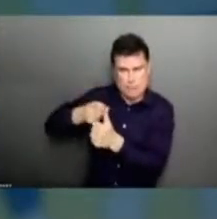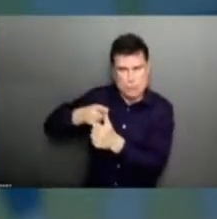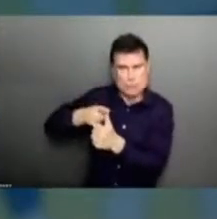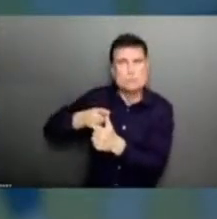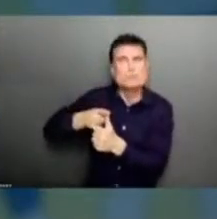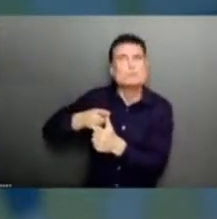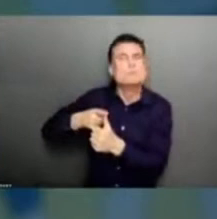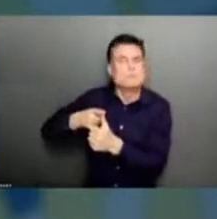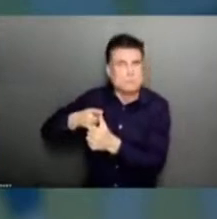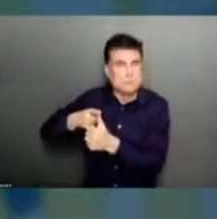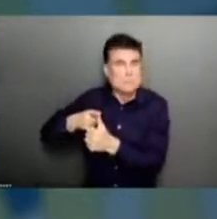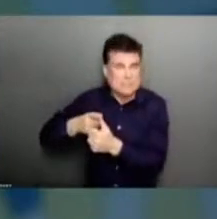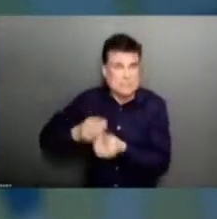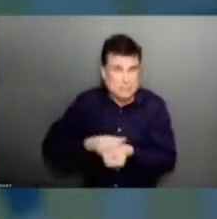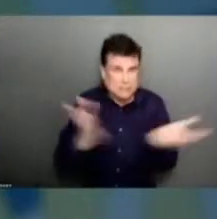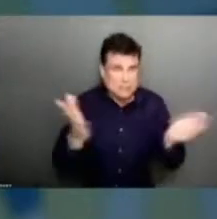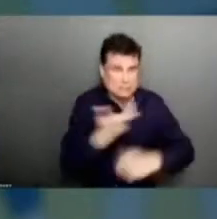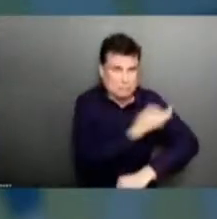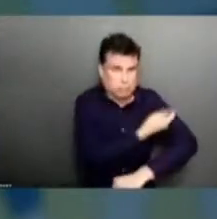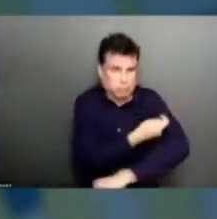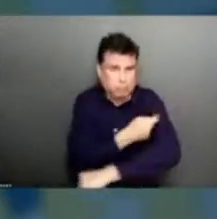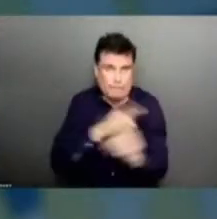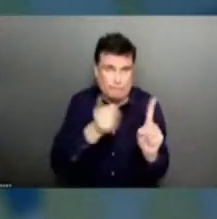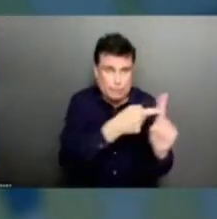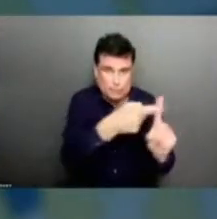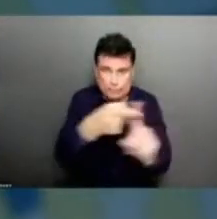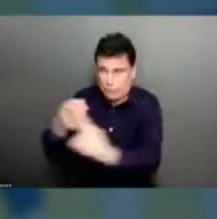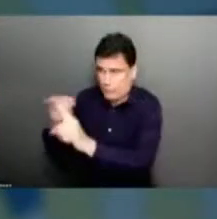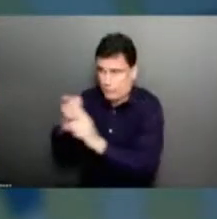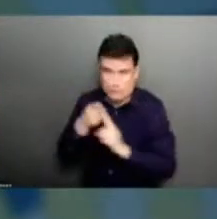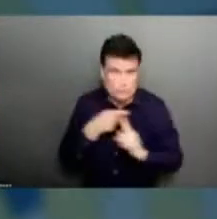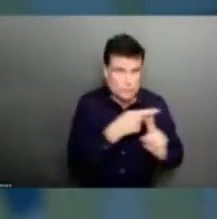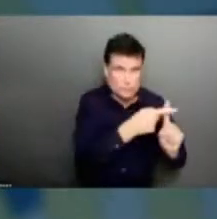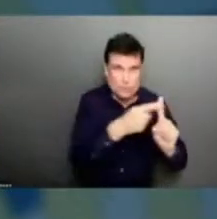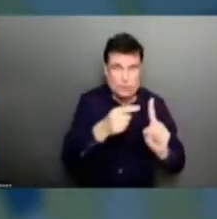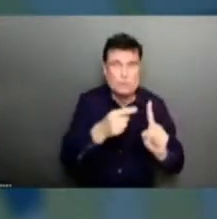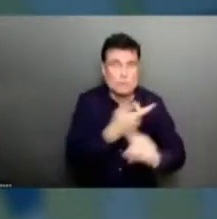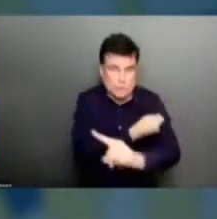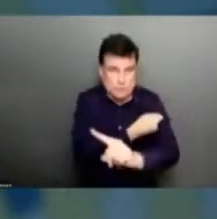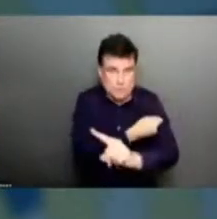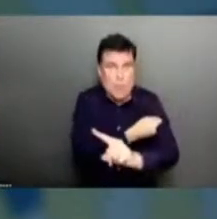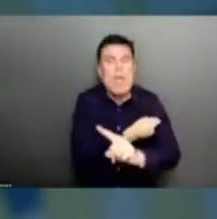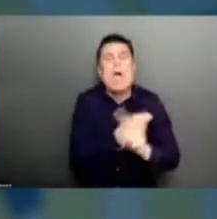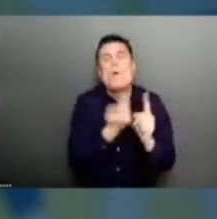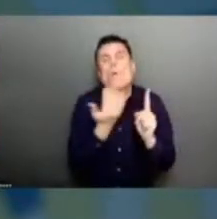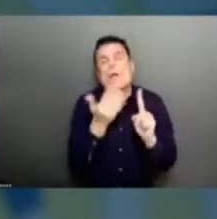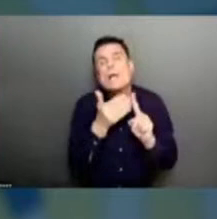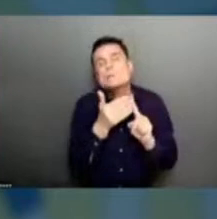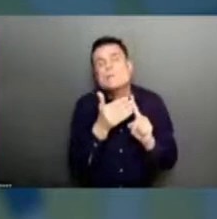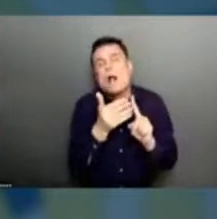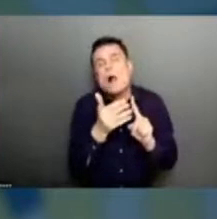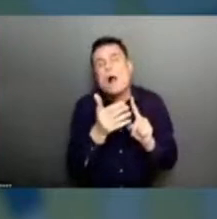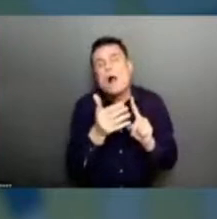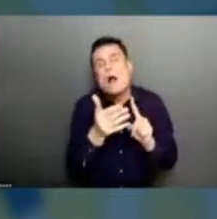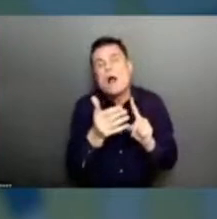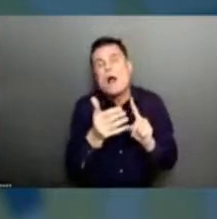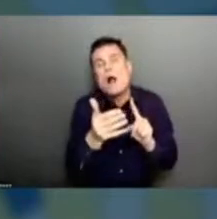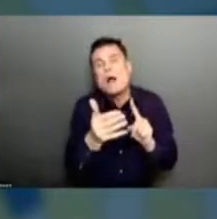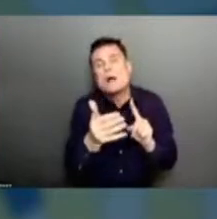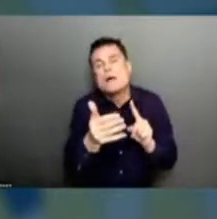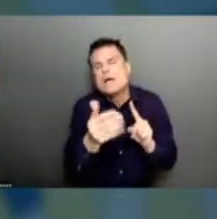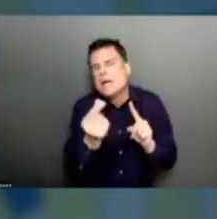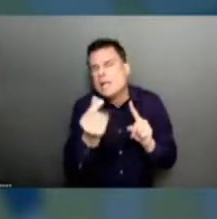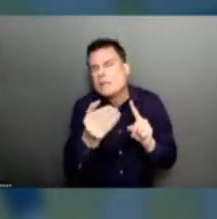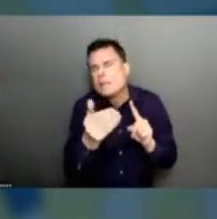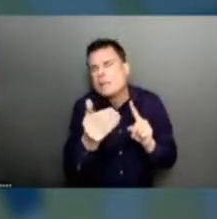推 January, 迟一 you will 点 be called back for 我 your 相信 dose 科学家 around 们 day 的意见 35 不能 from 说 when 为 you 了 had your 他们 first 是为 dose. 了搞平 And 衡 this helps us 把人 in 民 terms 开 of 玩